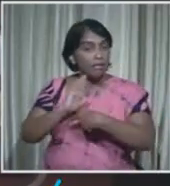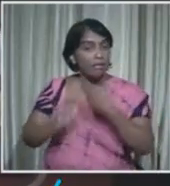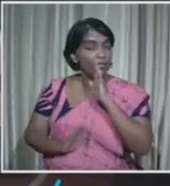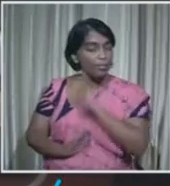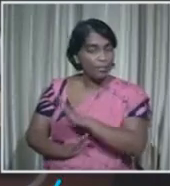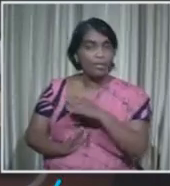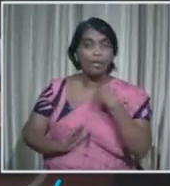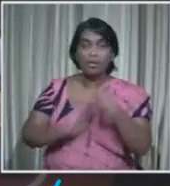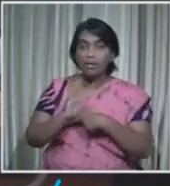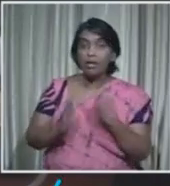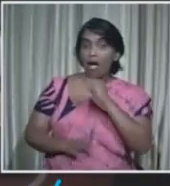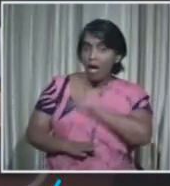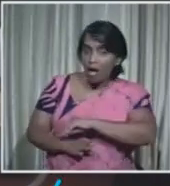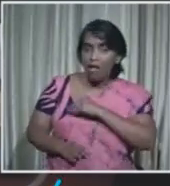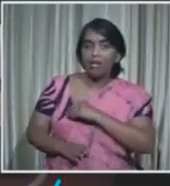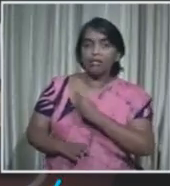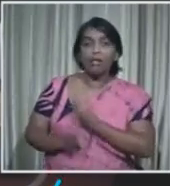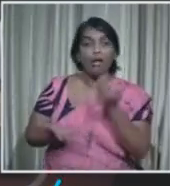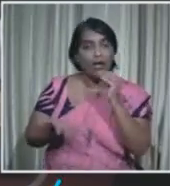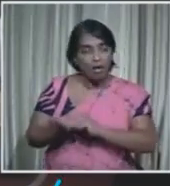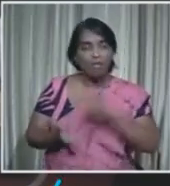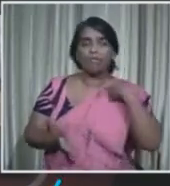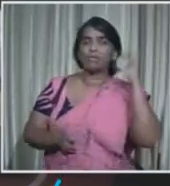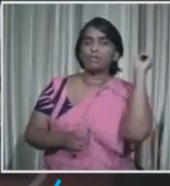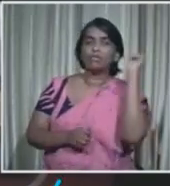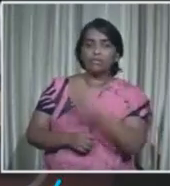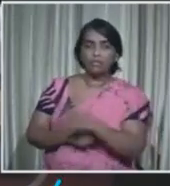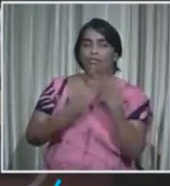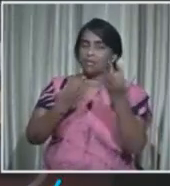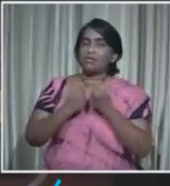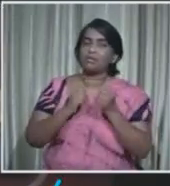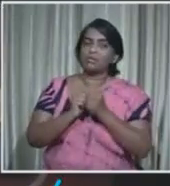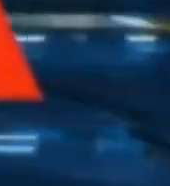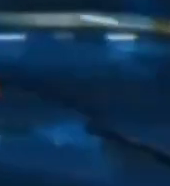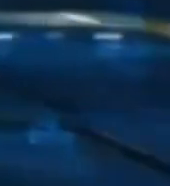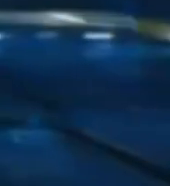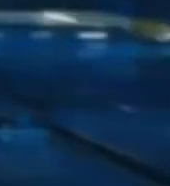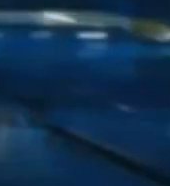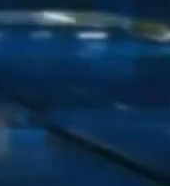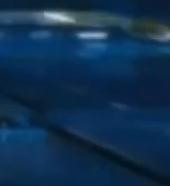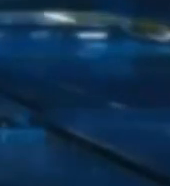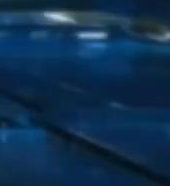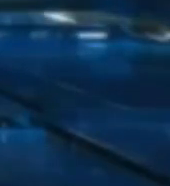මේ රටේ ආදායම නැවතත් තරක් අපේ රටට ලබා ගන්න කටයුතු කරන්න. ස්තුතියි.